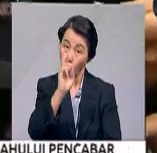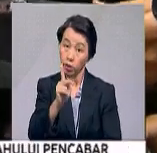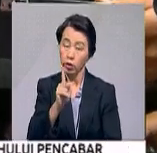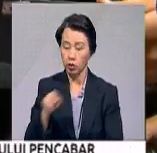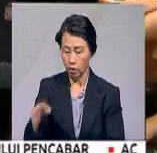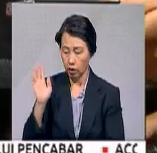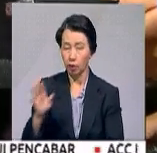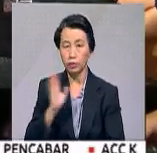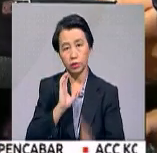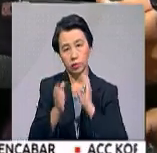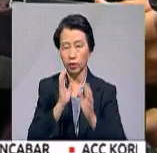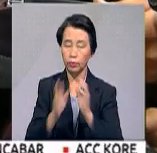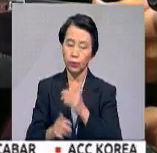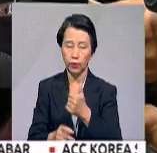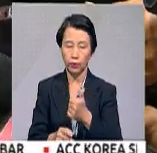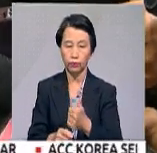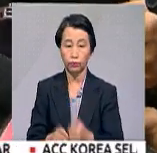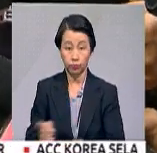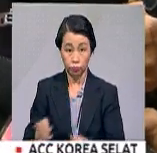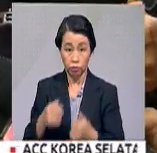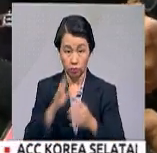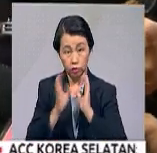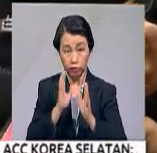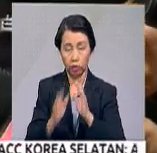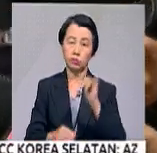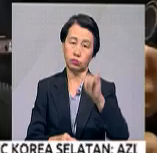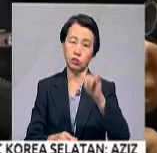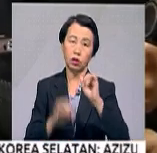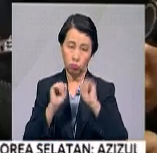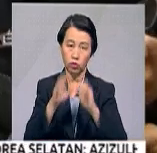akan pergi check up lagi lah. Dia akan terus pergi check up lah sekarang? Ya.